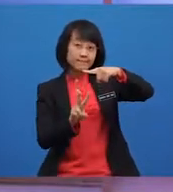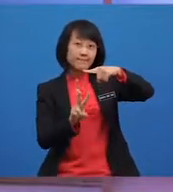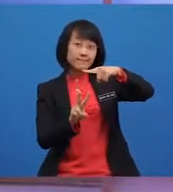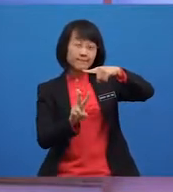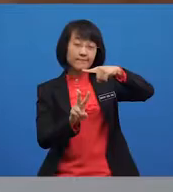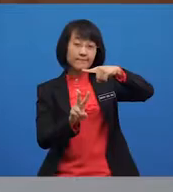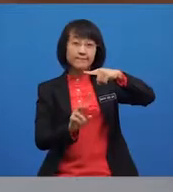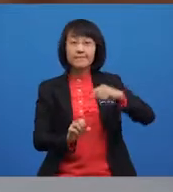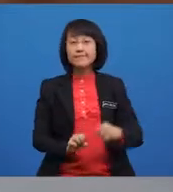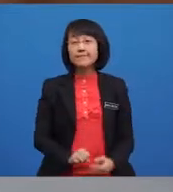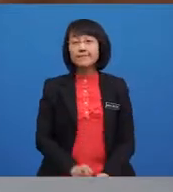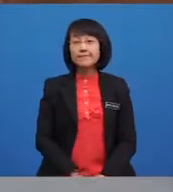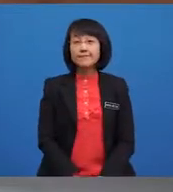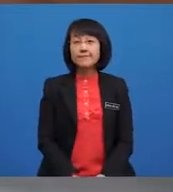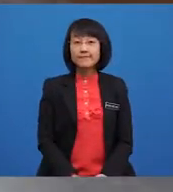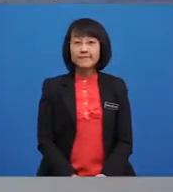1/2.